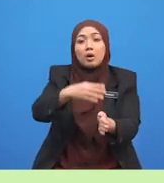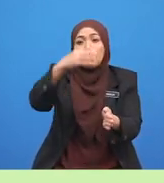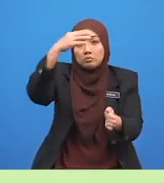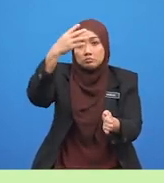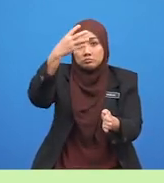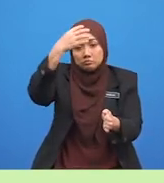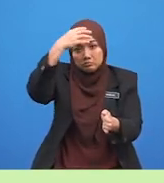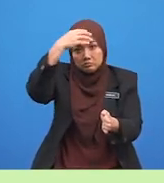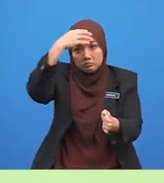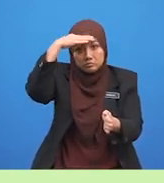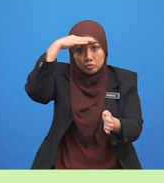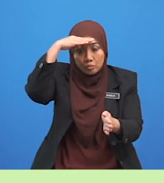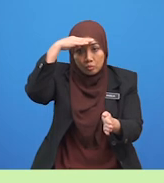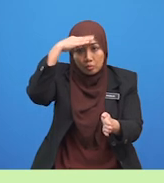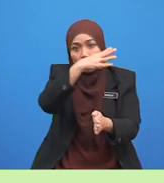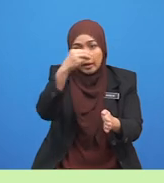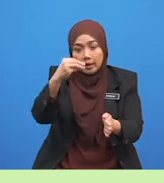dan negeri Pahang.